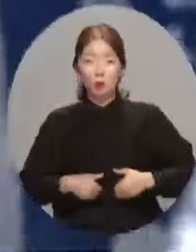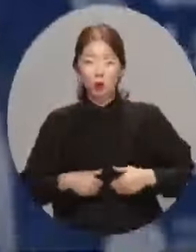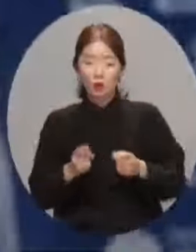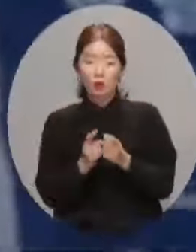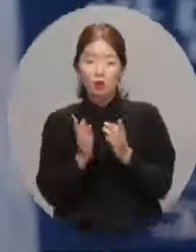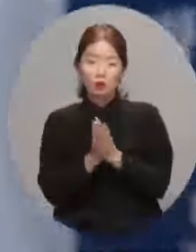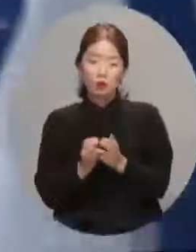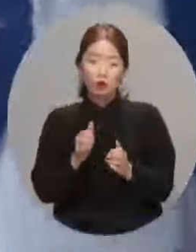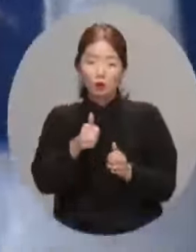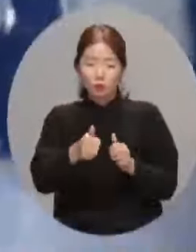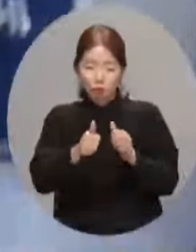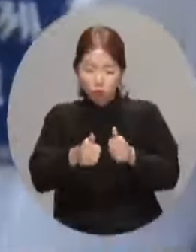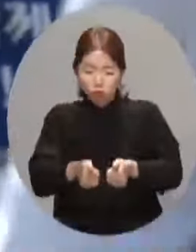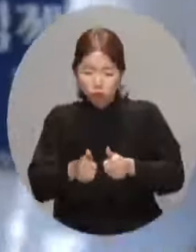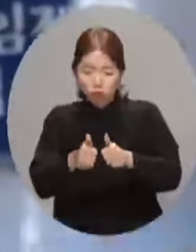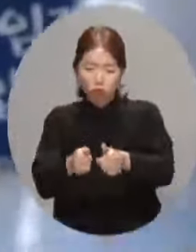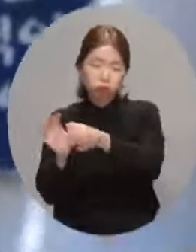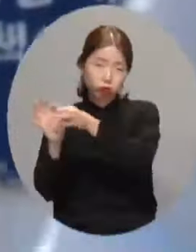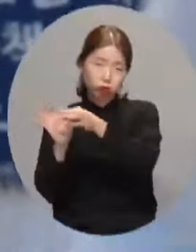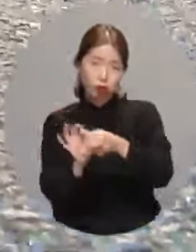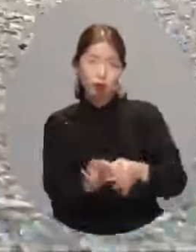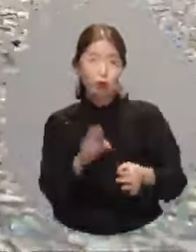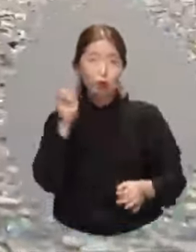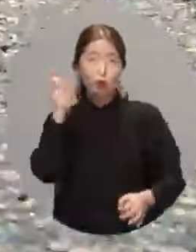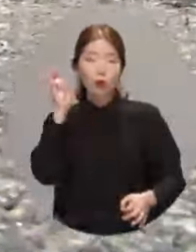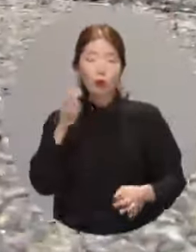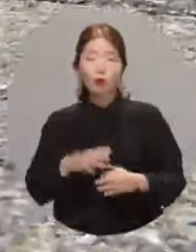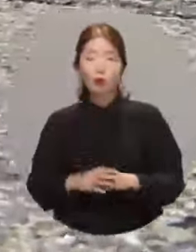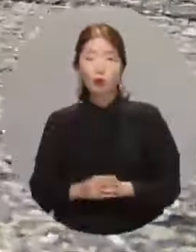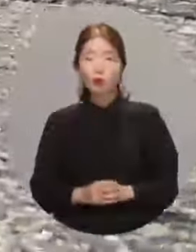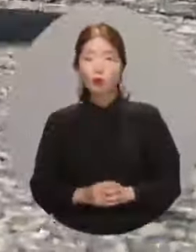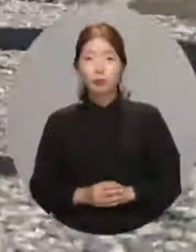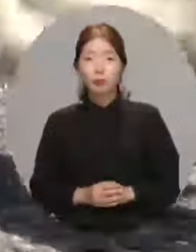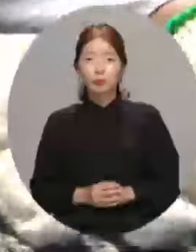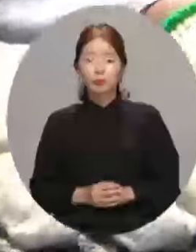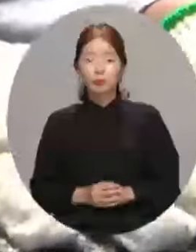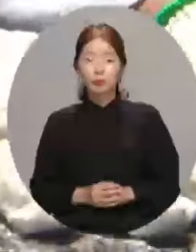오체투지는 한여름에도 계속될 예정입니다. MBC 뉴스 전재웅입니다.